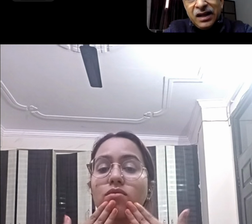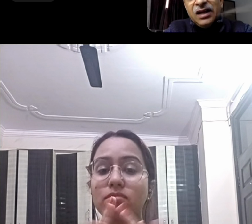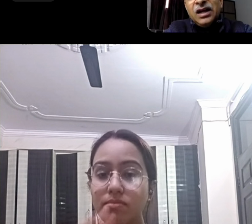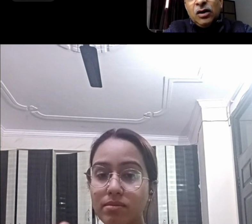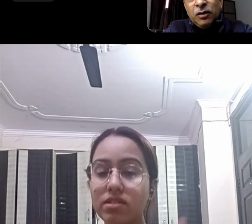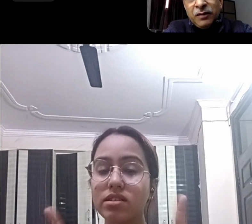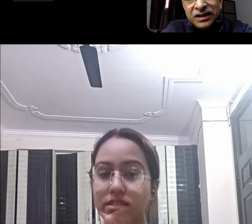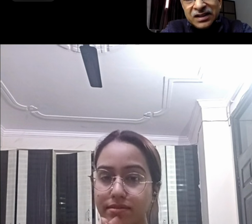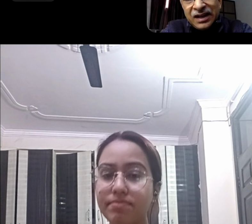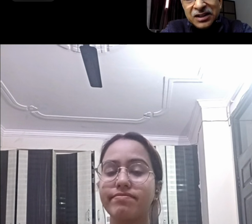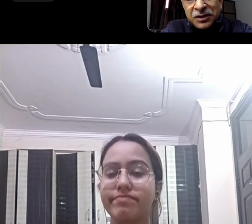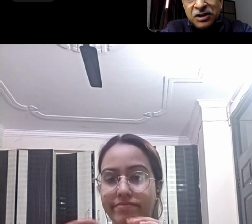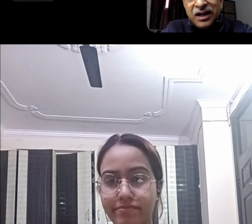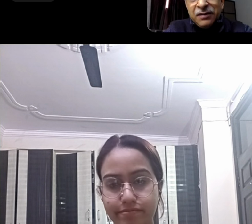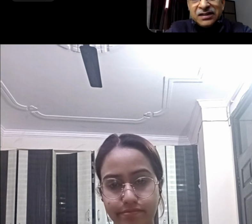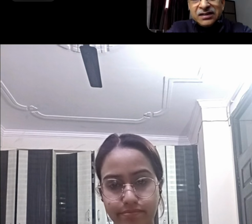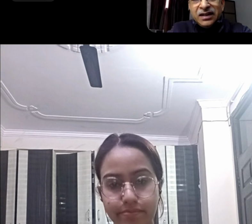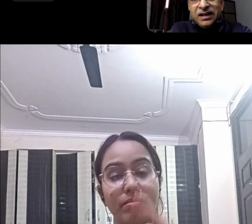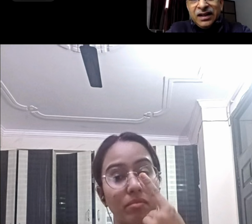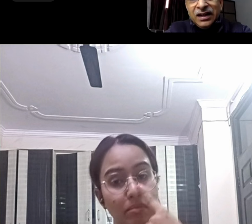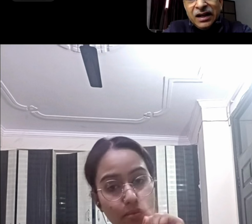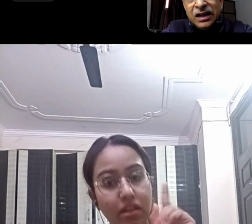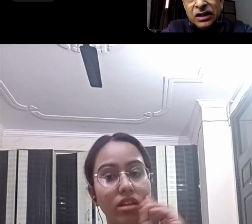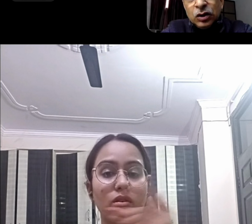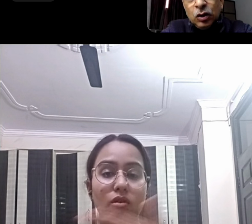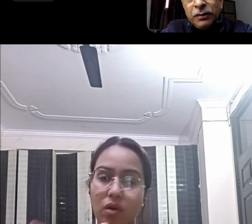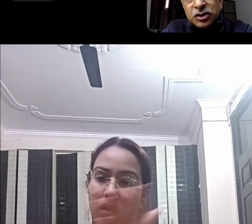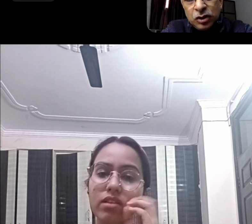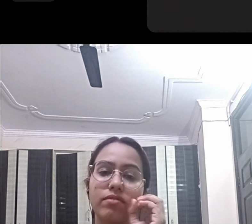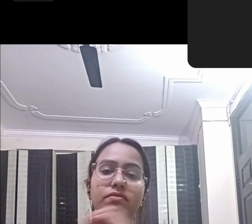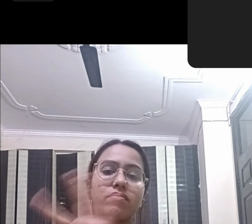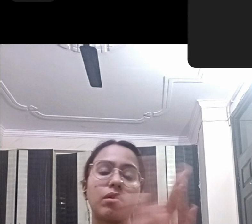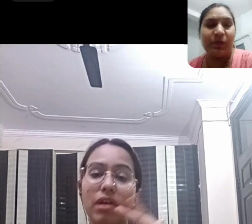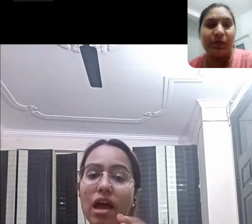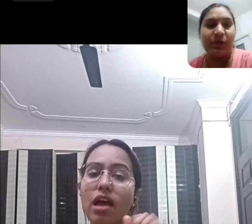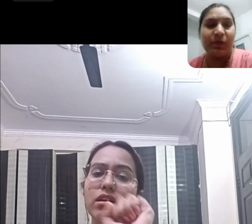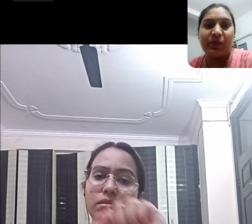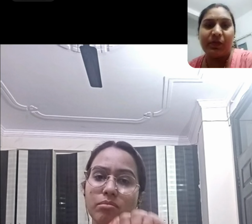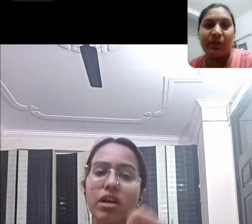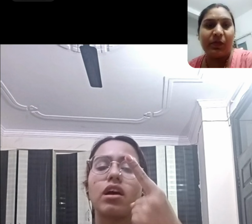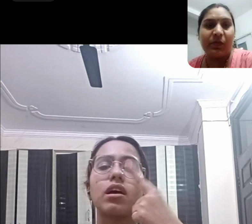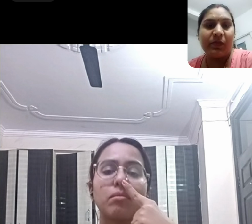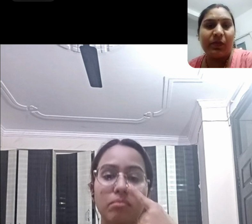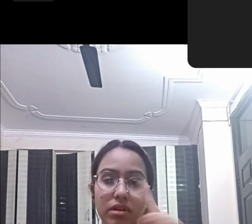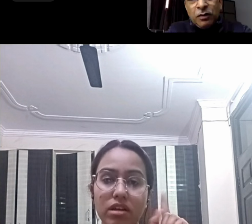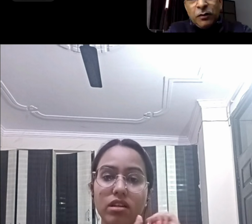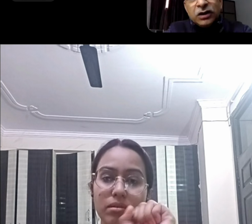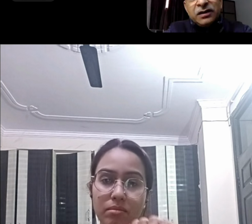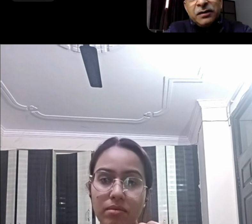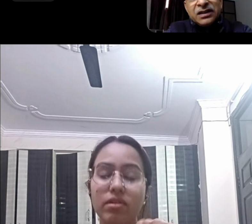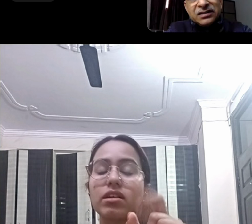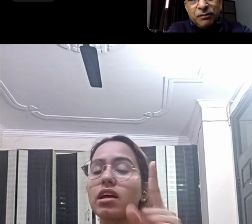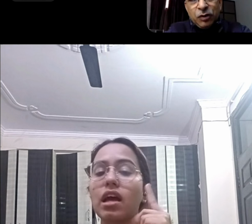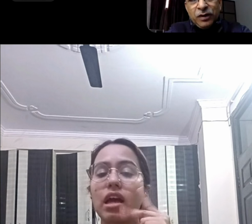से, और मदर्स के लिए स्पेशली आप मैसेज दे रही हैं, तो बच्चे बहुत अच्छा रिजल्ट दिखाएंगे, बहुत उनमें बहुत जबरदस्त